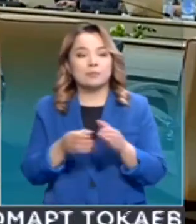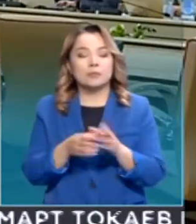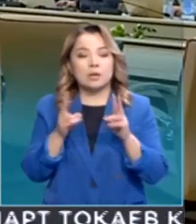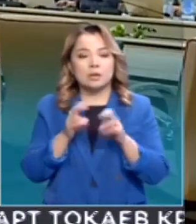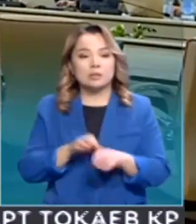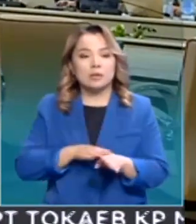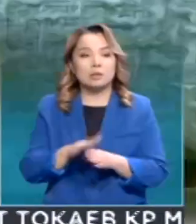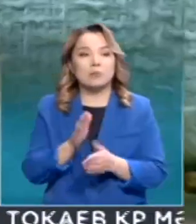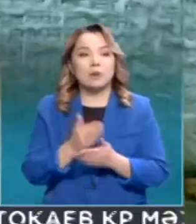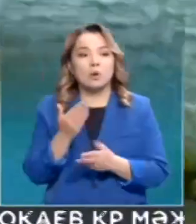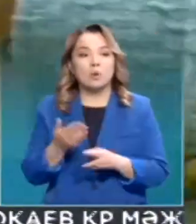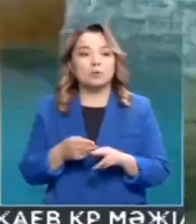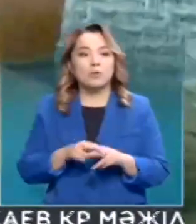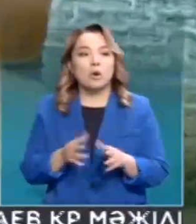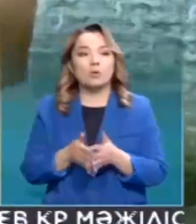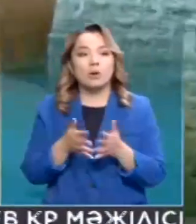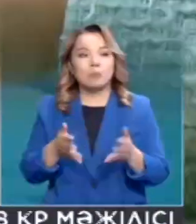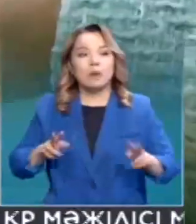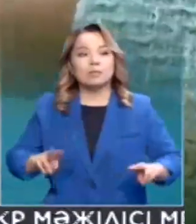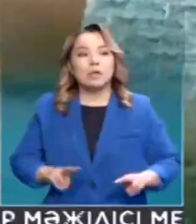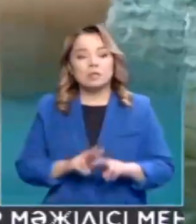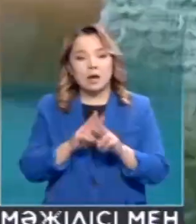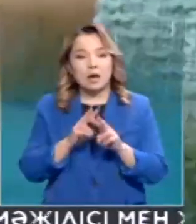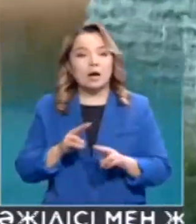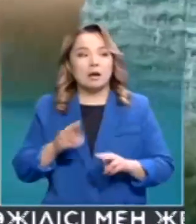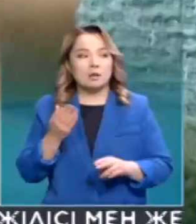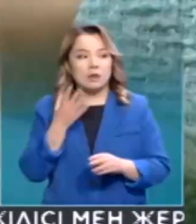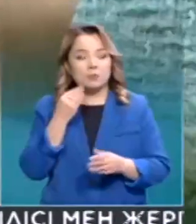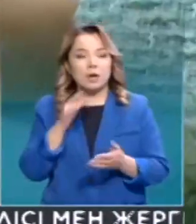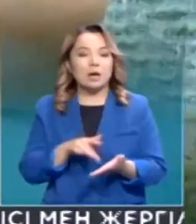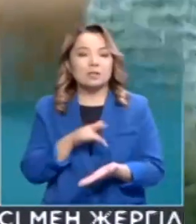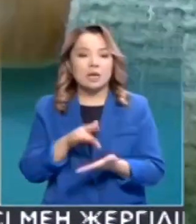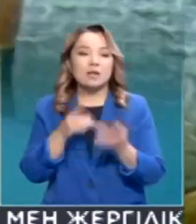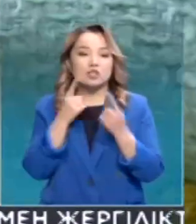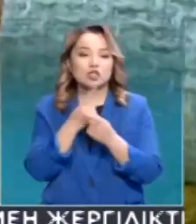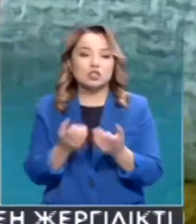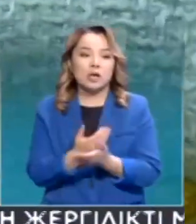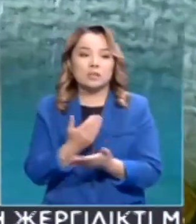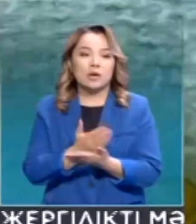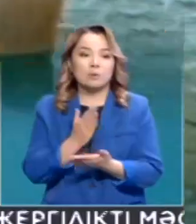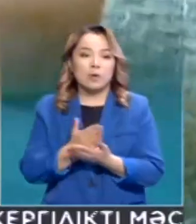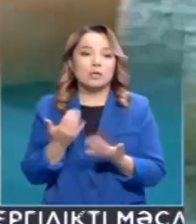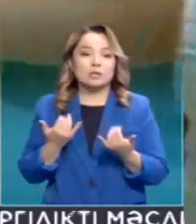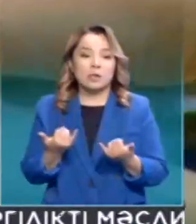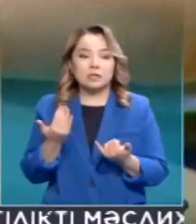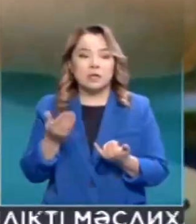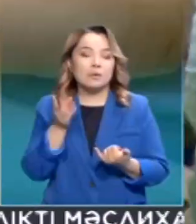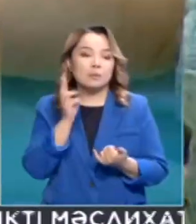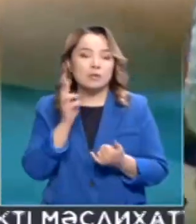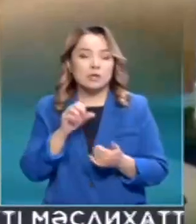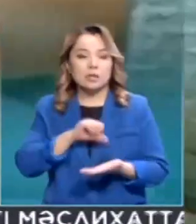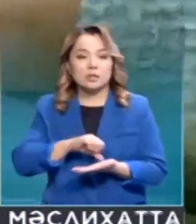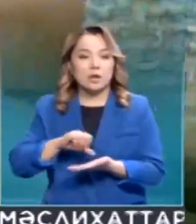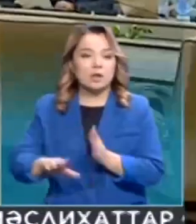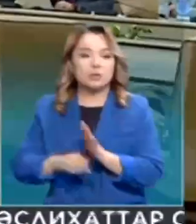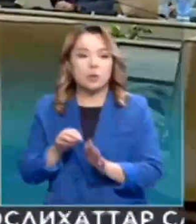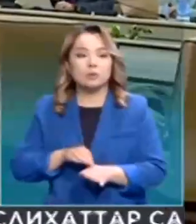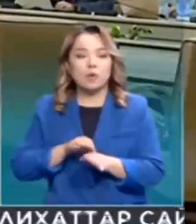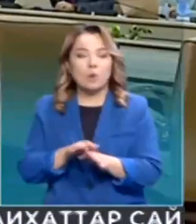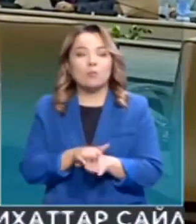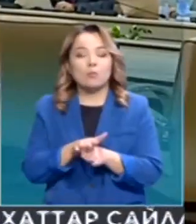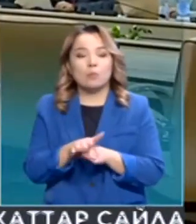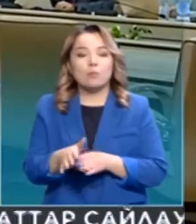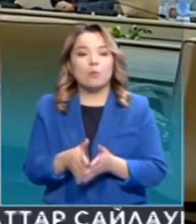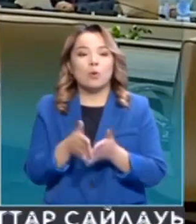аккредитациядан өткен екен. Олардың көпшілігі Астана мен Алматы қалаларынан ақпарат таратып жатыр. Ал жаңа ғана ел ішіндегі сайлау учаскелерінің басым